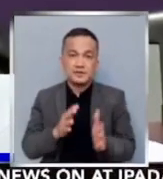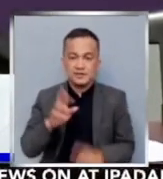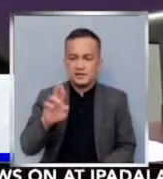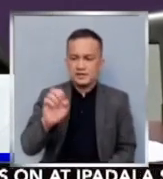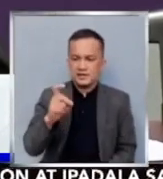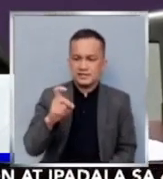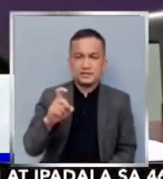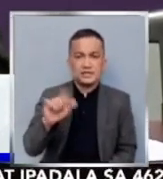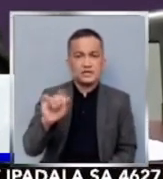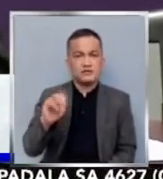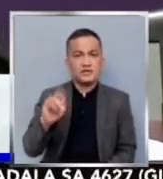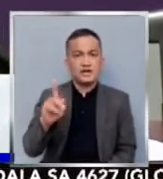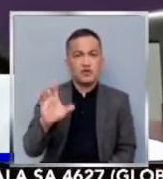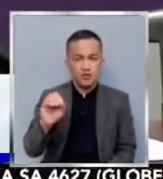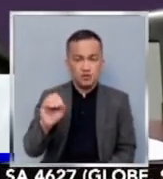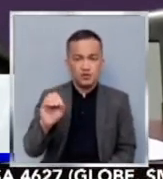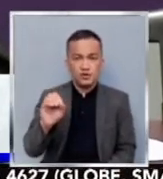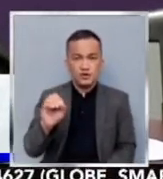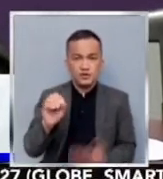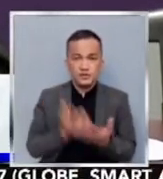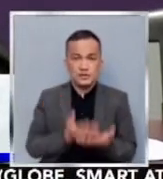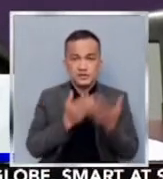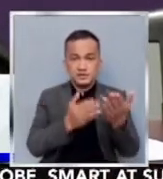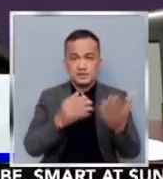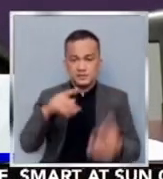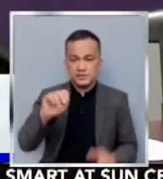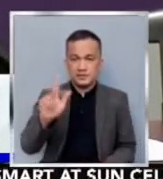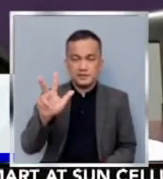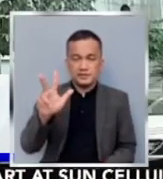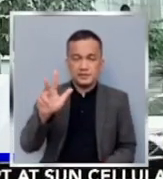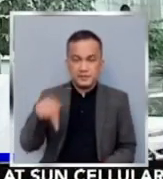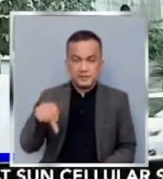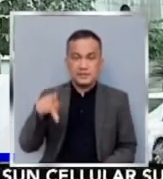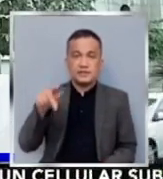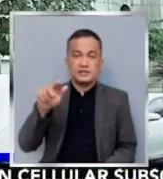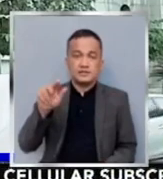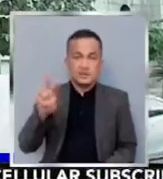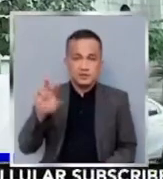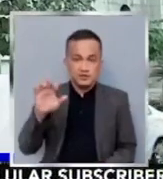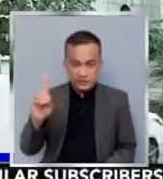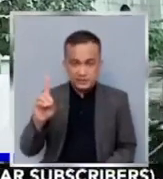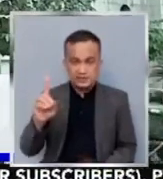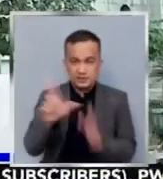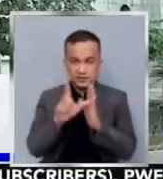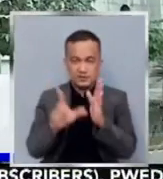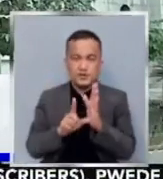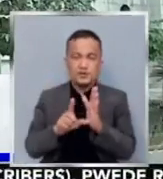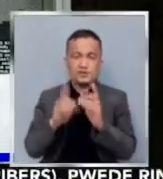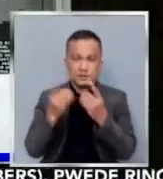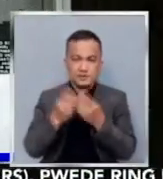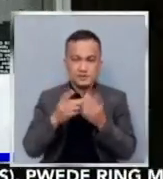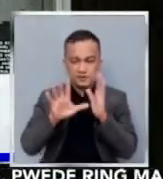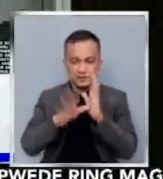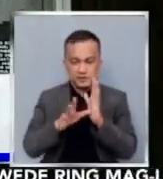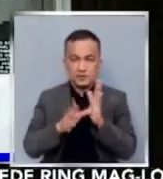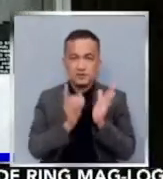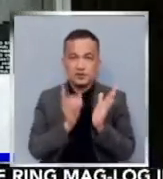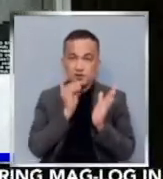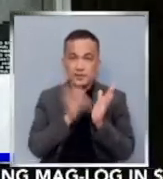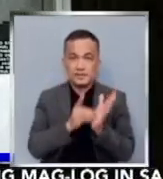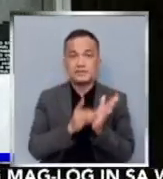Laudianco, nagsumiti na ang P3PWD sa Law Department ng Comelec na mga dokumento kaugnay